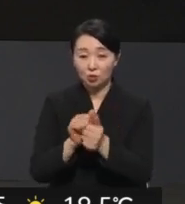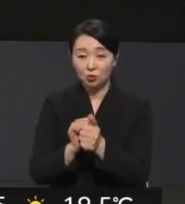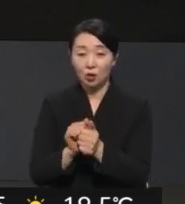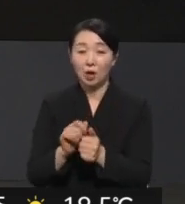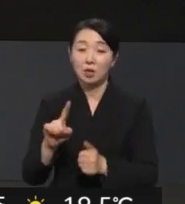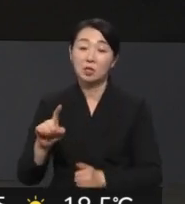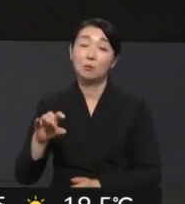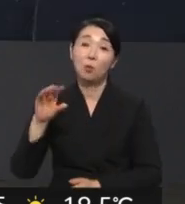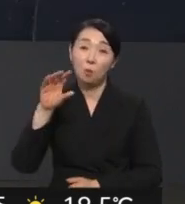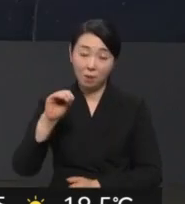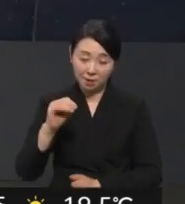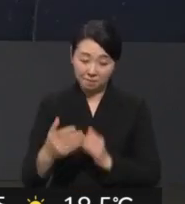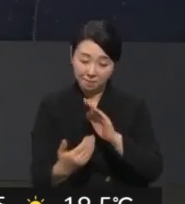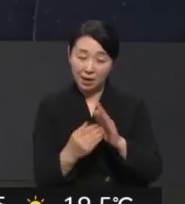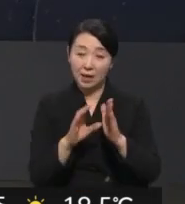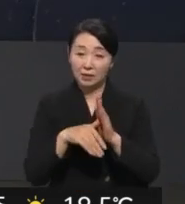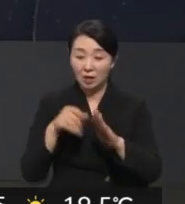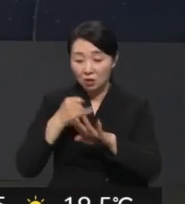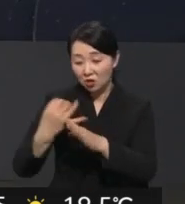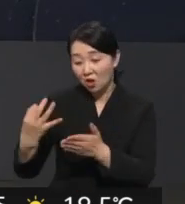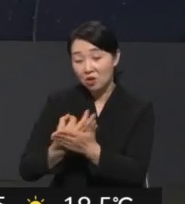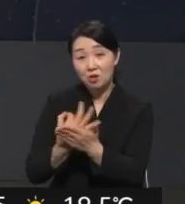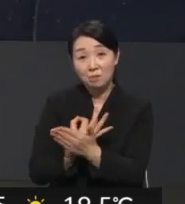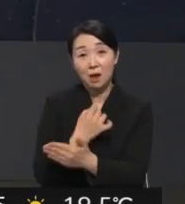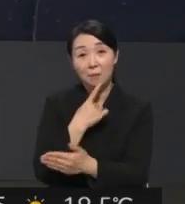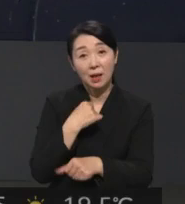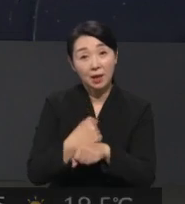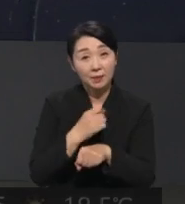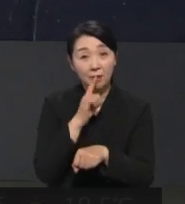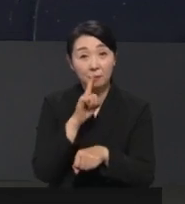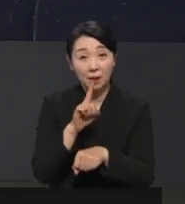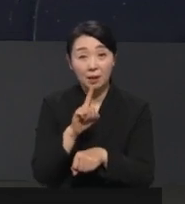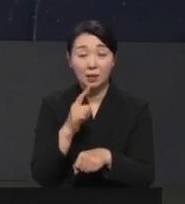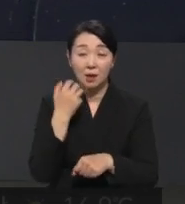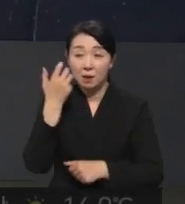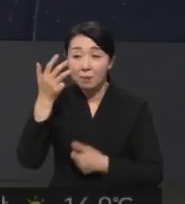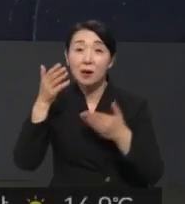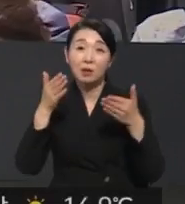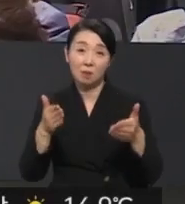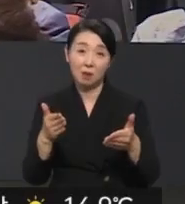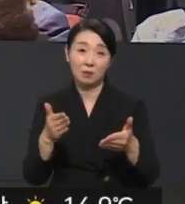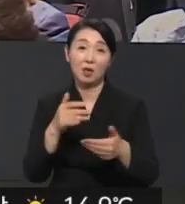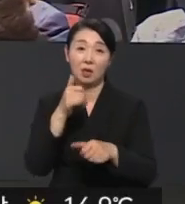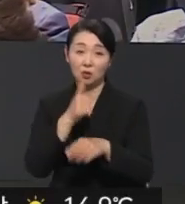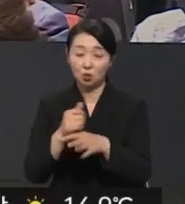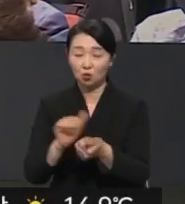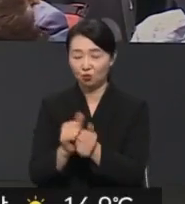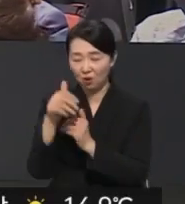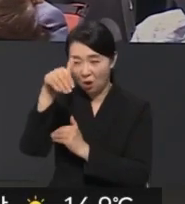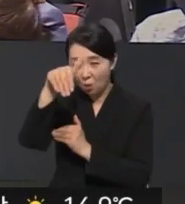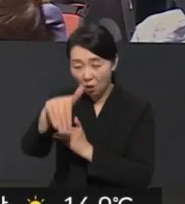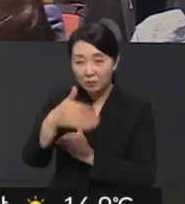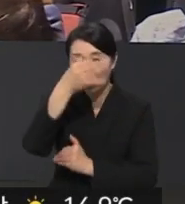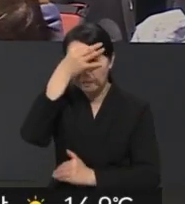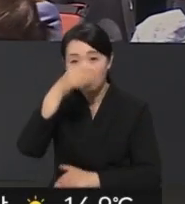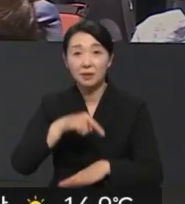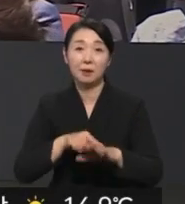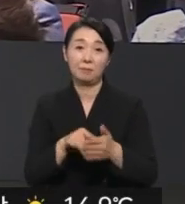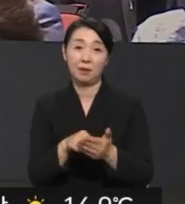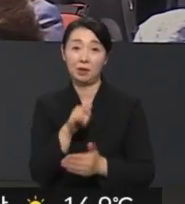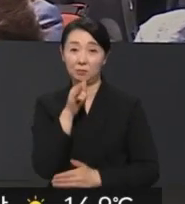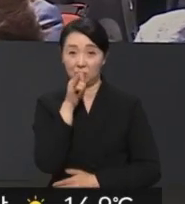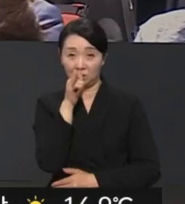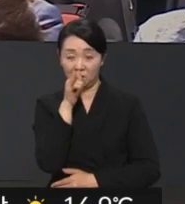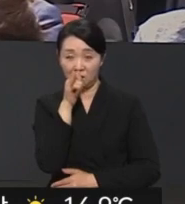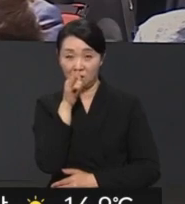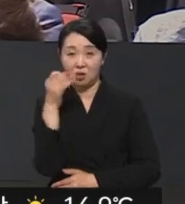때까지 최저임금만 받겠다 이 말로 화제가 됐죠. 약 8개월 만에 주가 오히려 떨어뜨려서 죄송한 마음이다. 이런